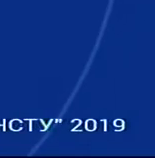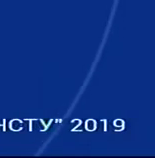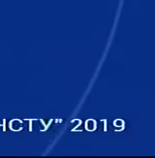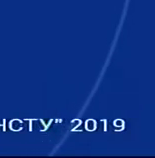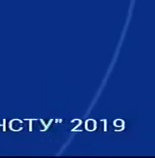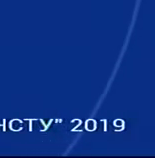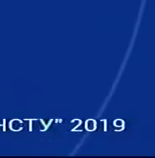Дякую.